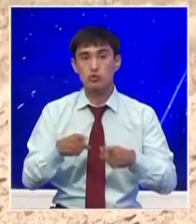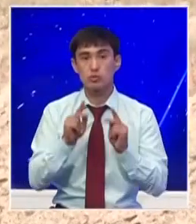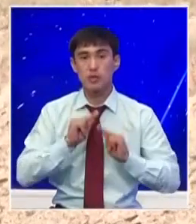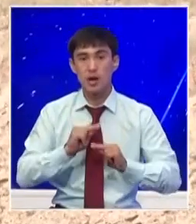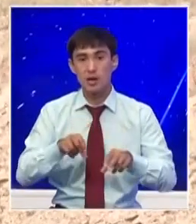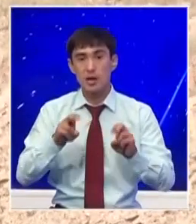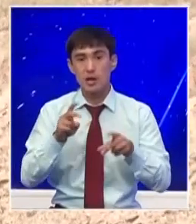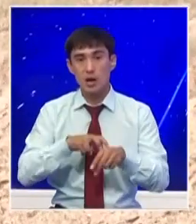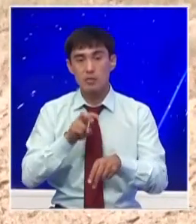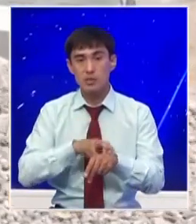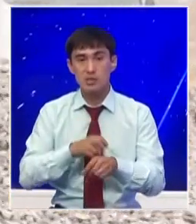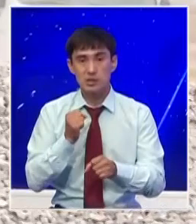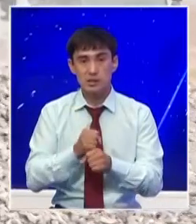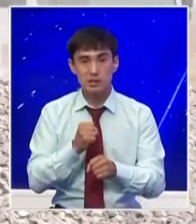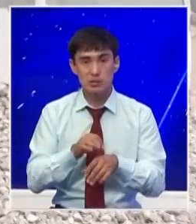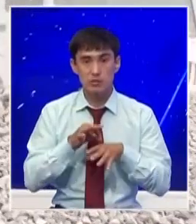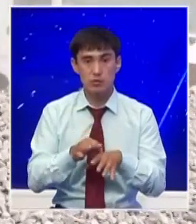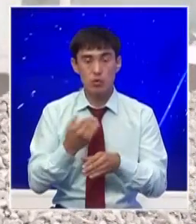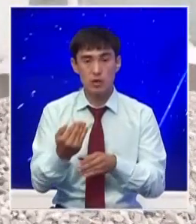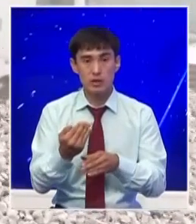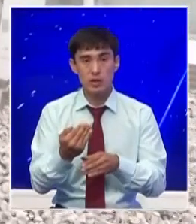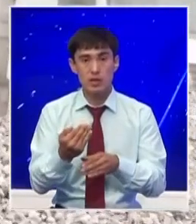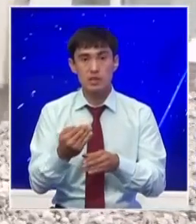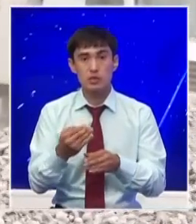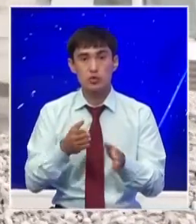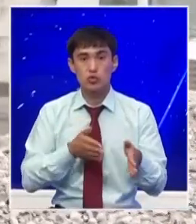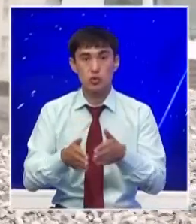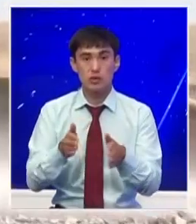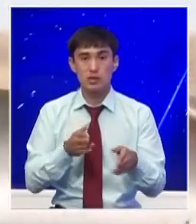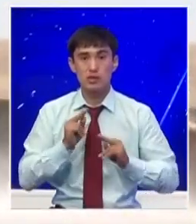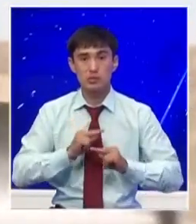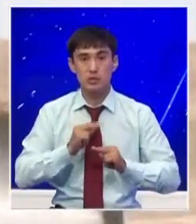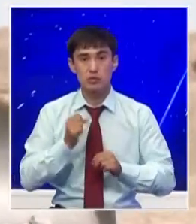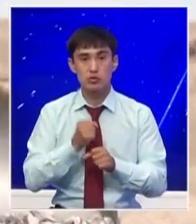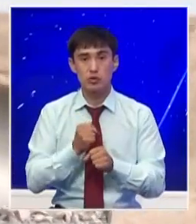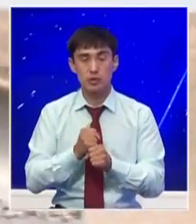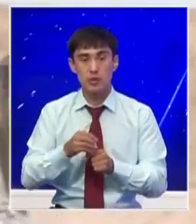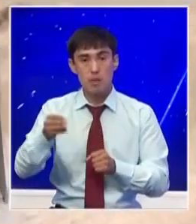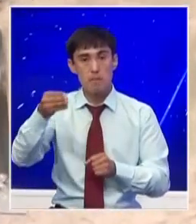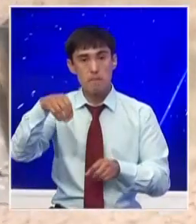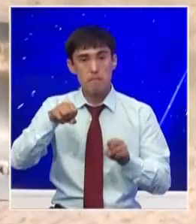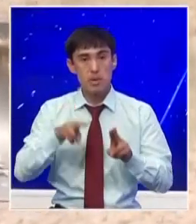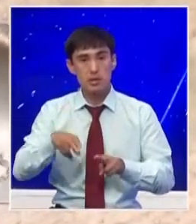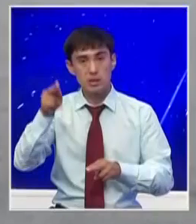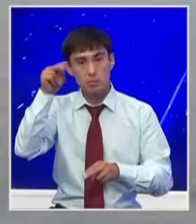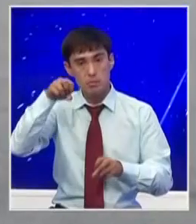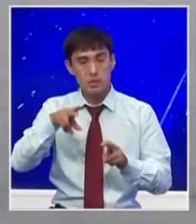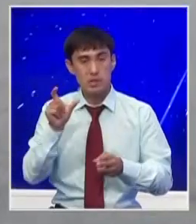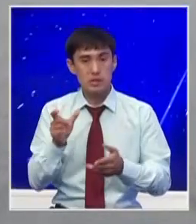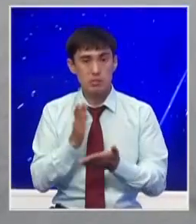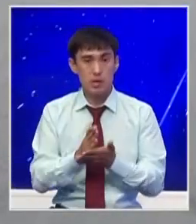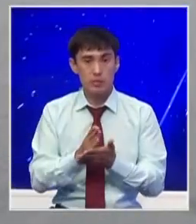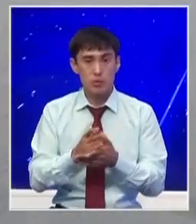жұмысымен арнайы комиссия айналысады. Олардың қатарында жол саласында қызмет етіп жүрген білікті мамандар бар. Үйім